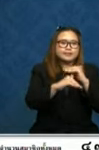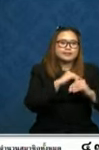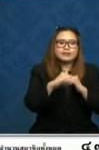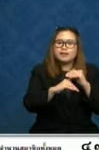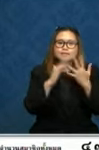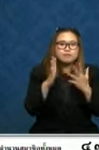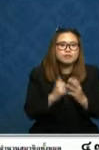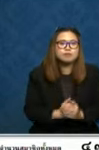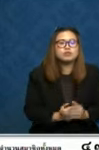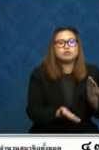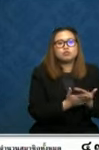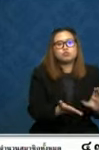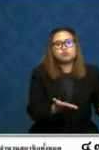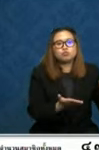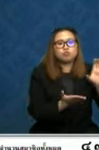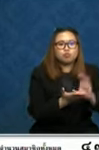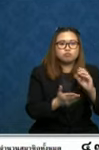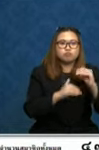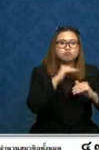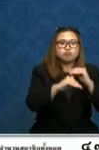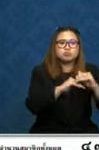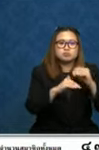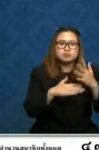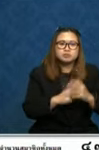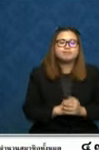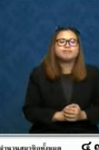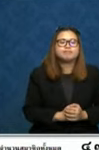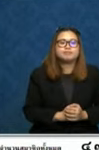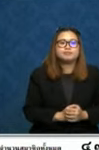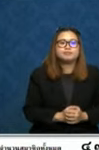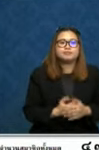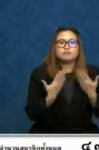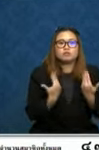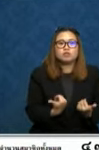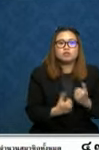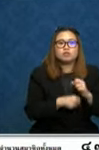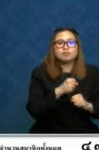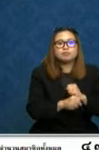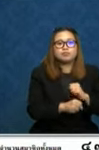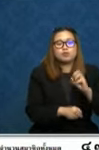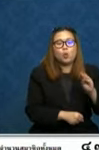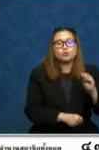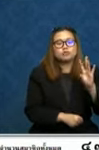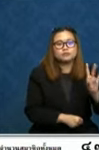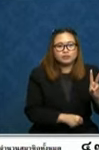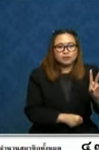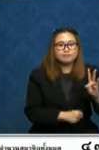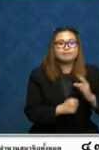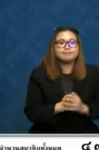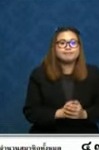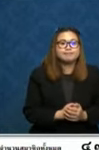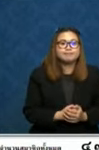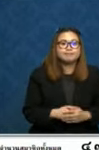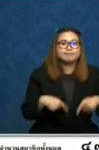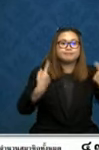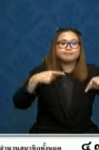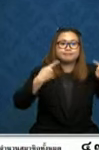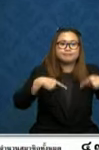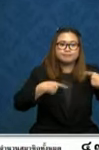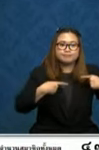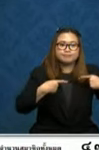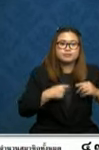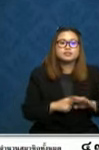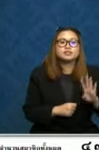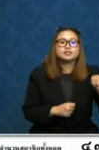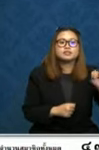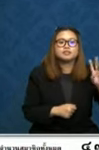นถึงการลงทุนพัฒนาพื้นที่เพื่อเป็นพื้นที่เศรษฐกิจค่ะล่าสุดในปี2567มีจำนวนเหตุการณ์ความไม่สงบ47เ